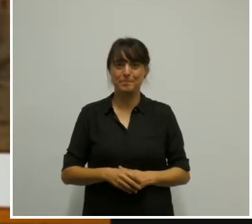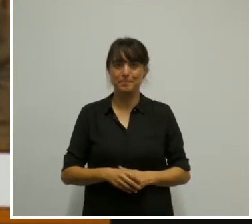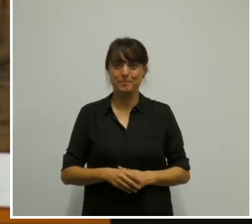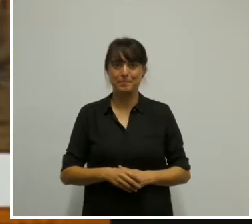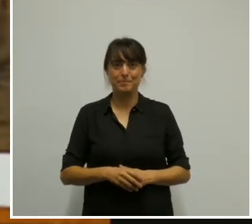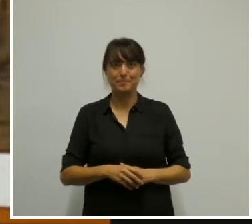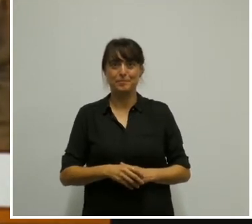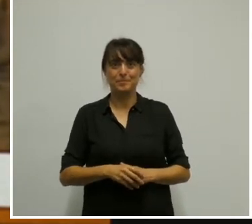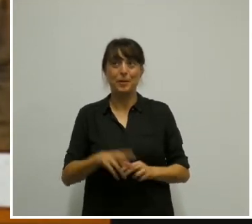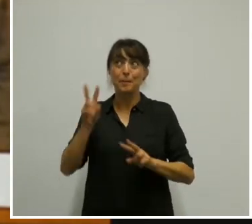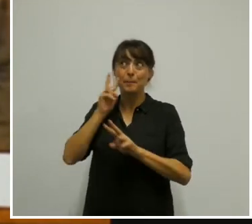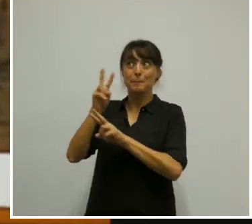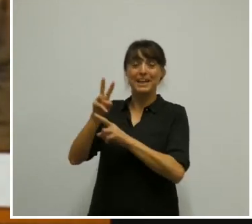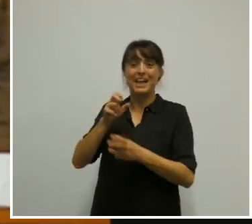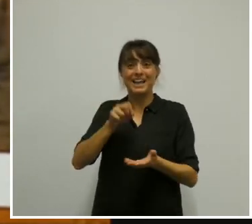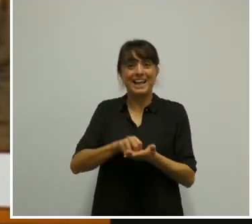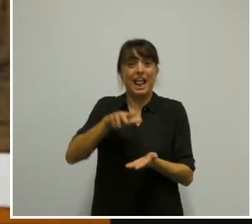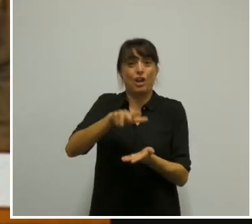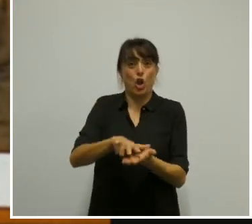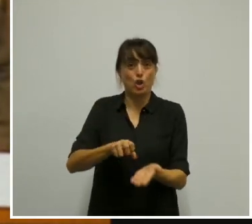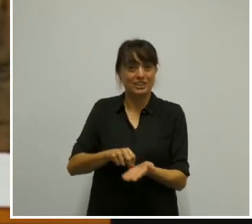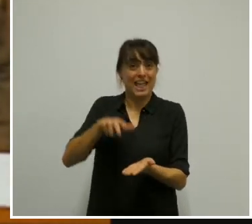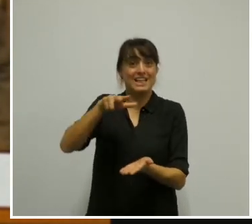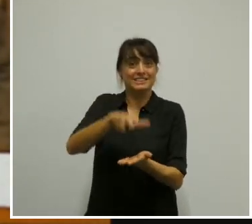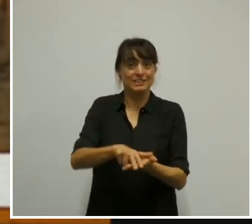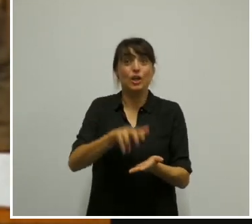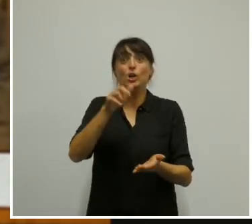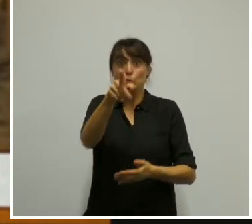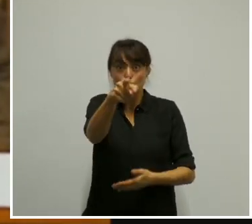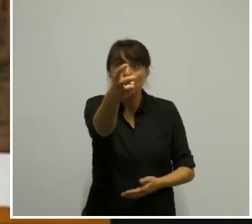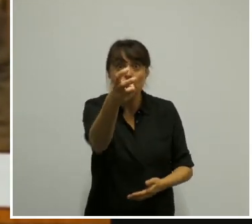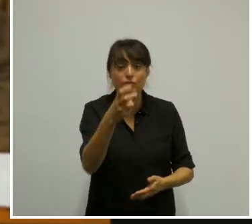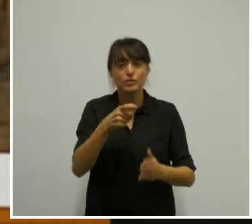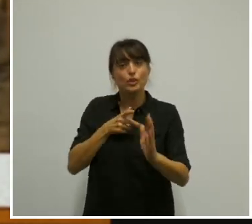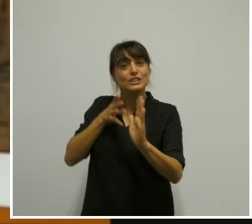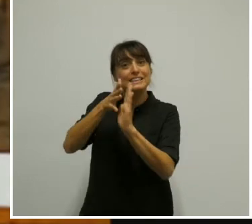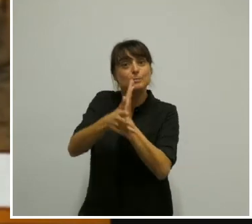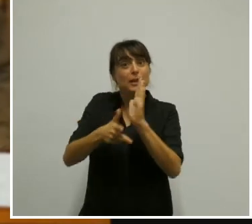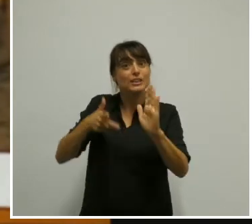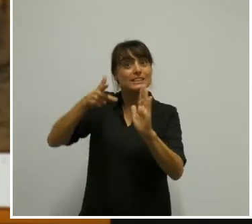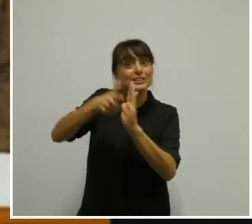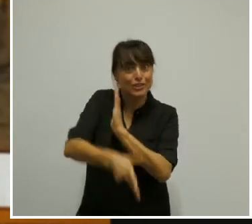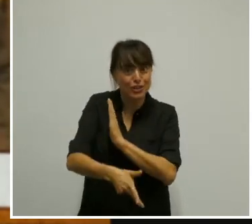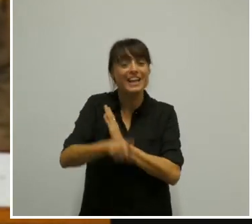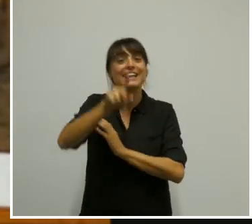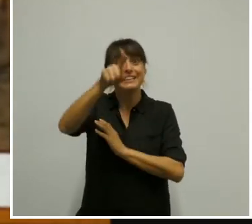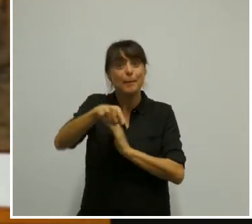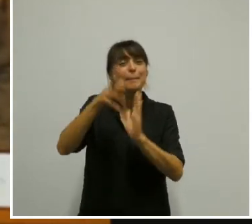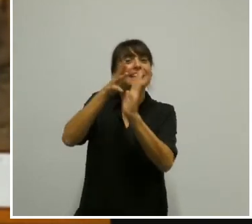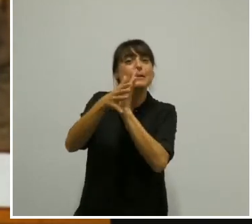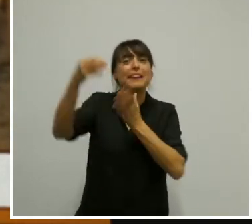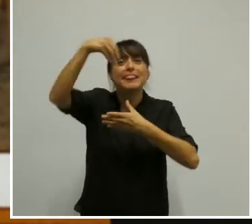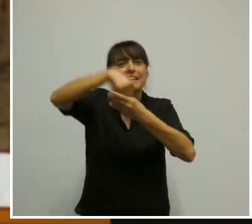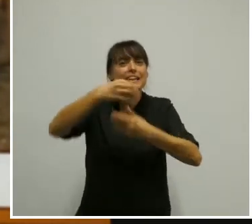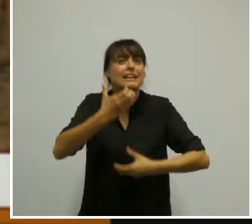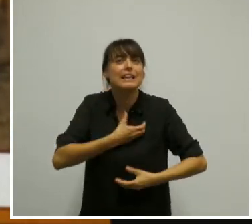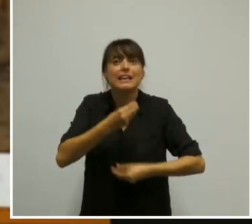Mireu aquestes granotes. Quan vingueu us explicarem la seva història i tot el que es fa en aquesta seu.